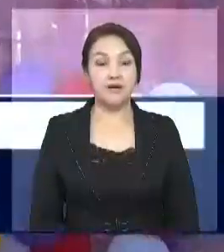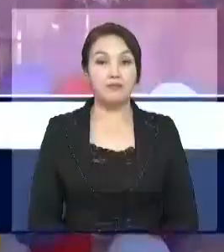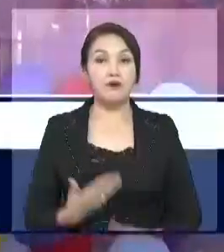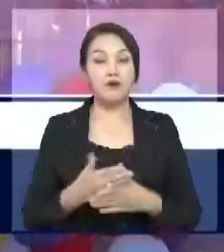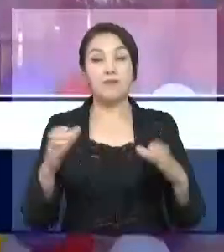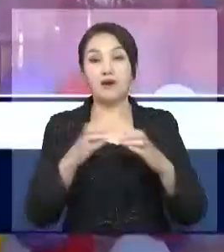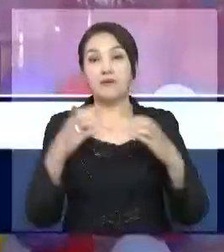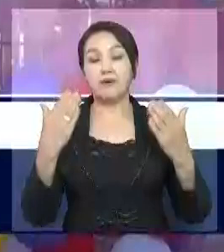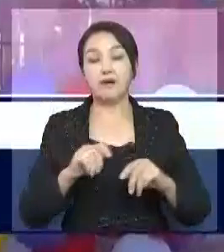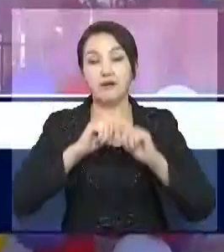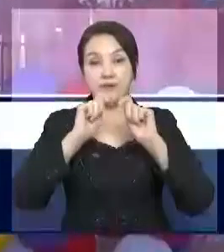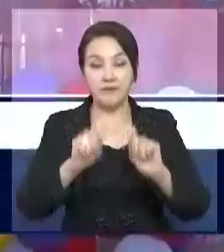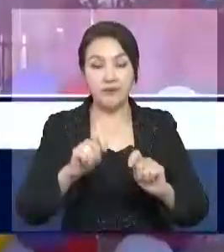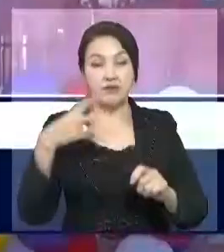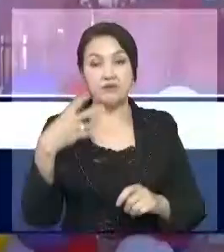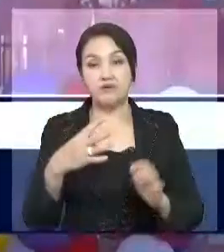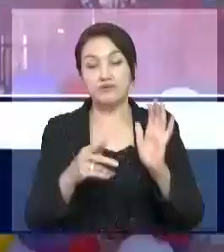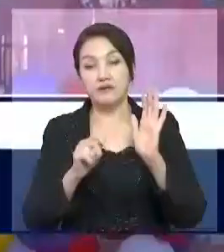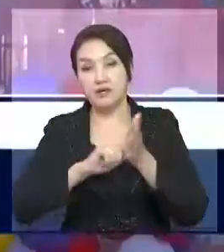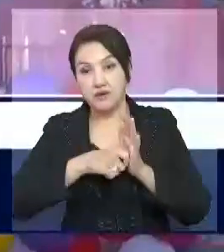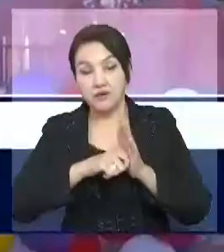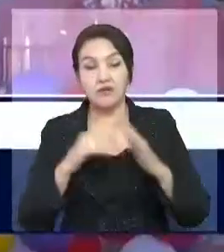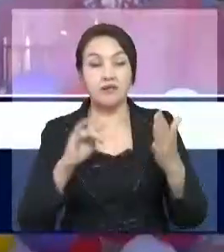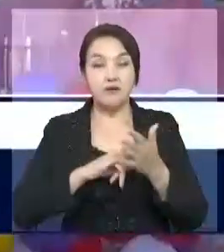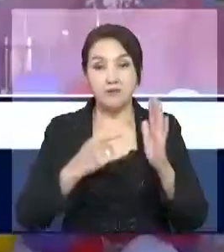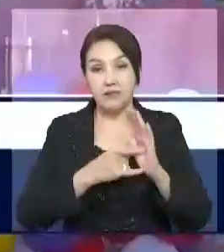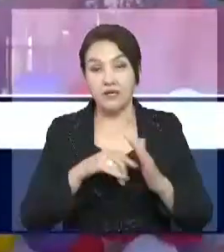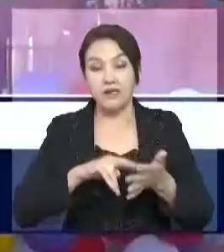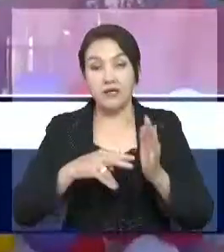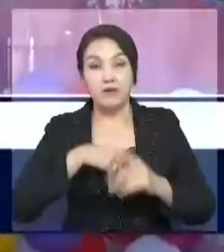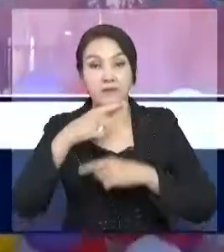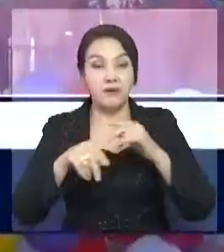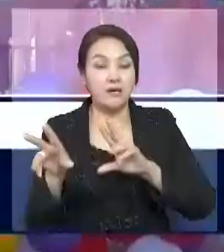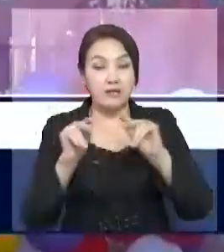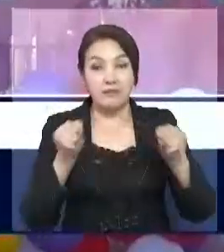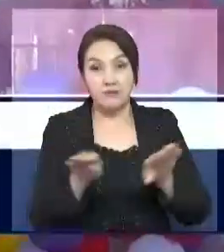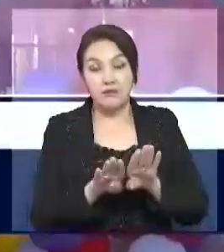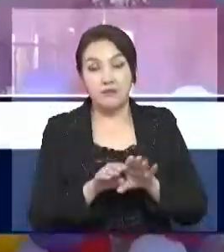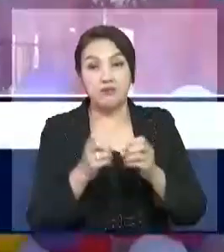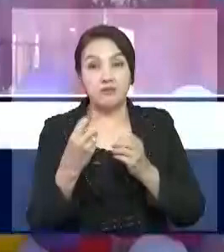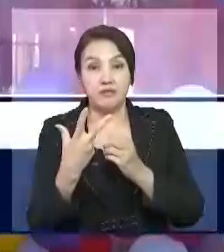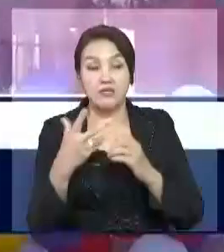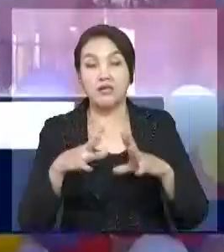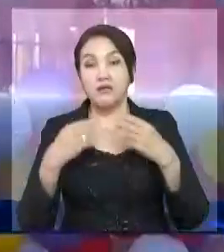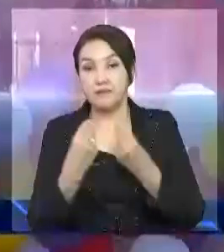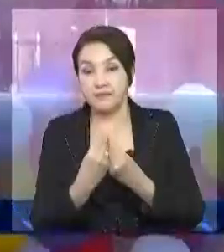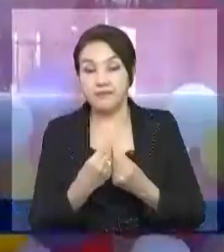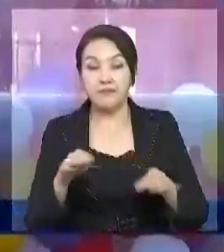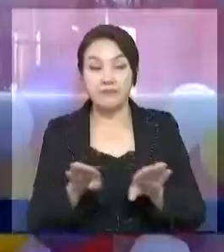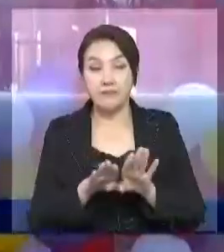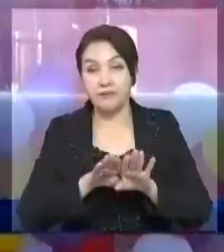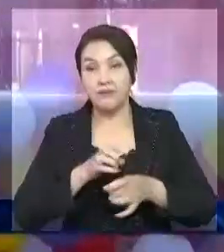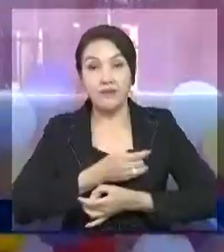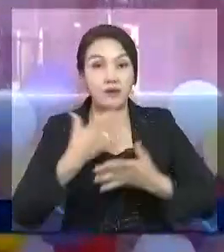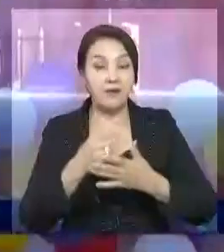Посредством фонда сегодня вручили 42 ключа от квартиры. Также в планах у нас на следующей неделе осчастливить еще 13 семей и также в торжественной обстановке вручить